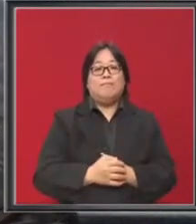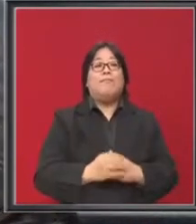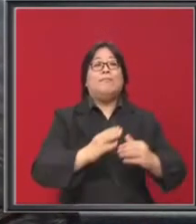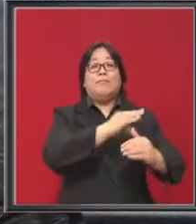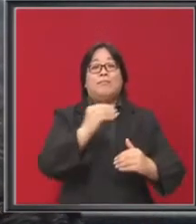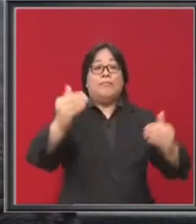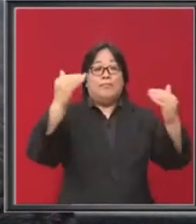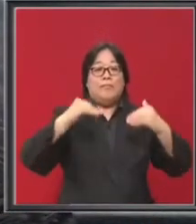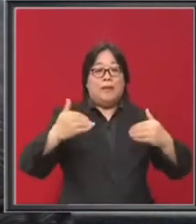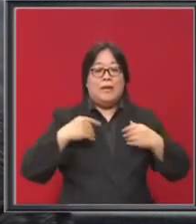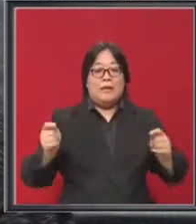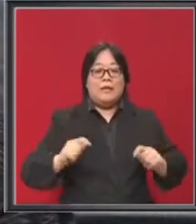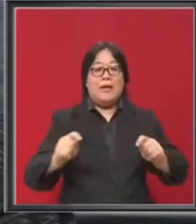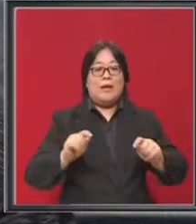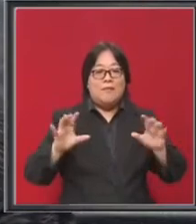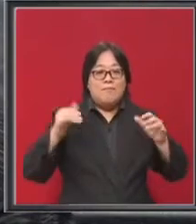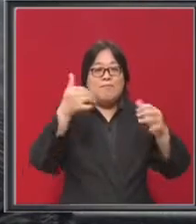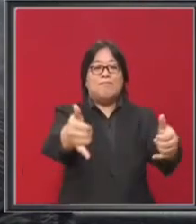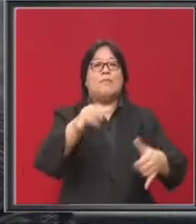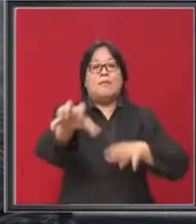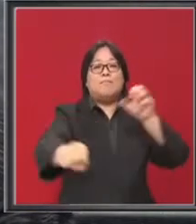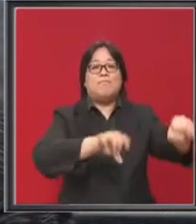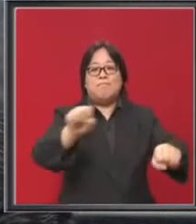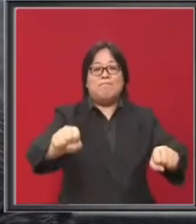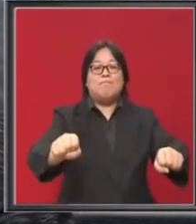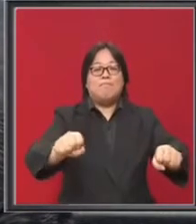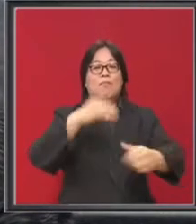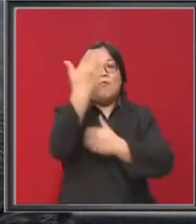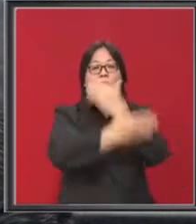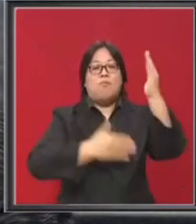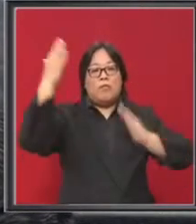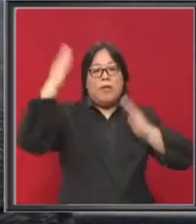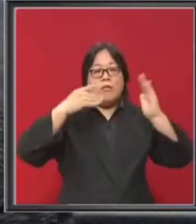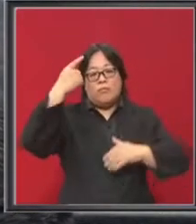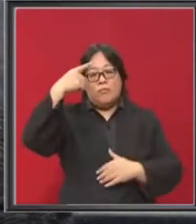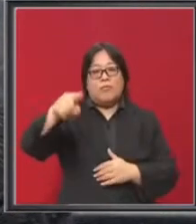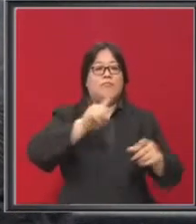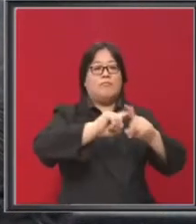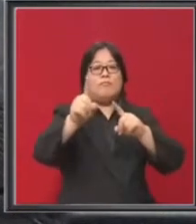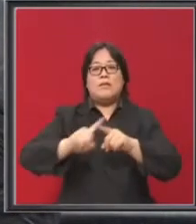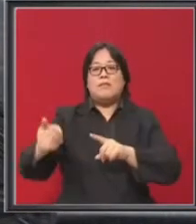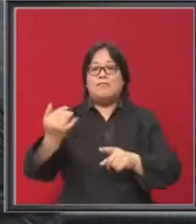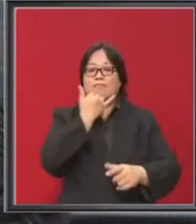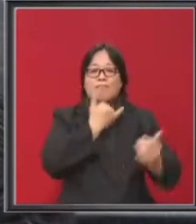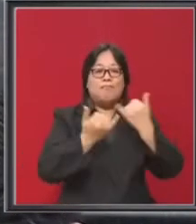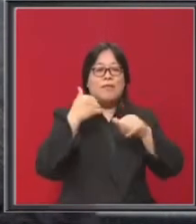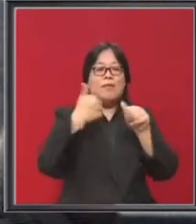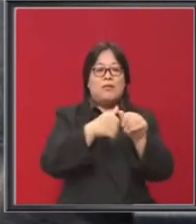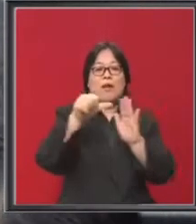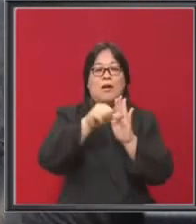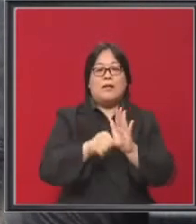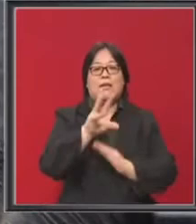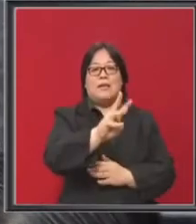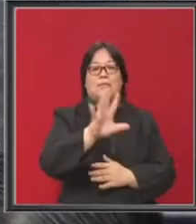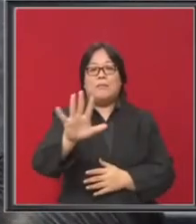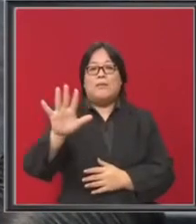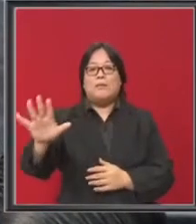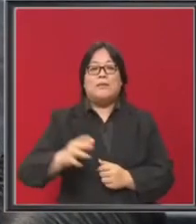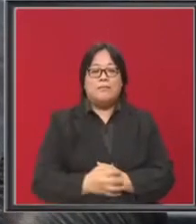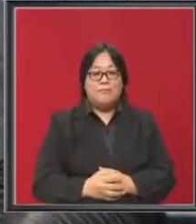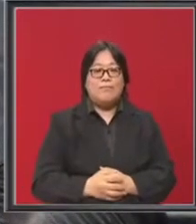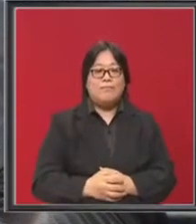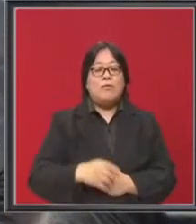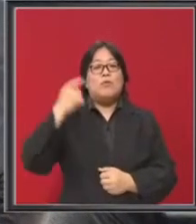seharusnya diikuti dengan tindakan serbuan dilaksanakan di bawah disuruh negara untuk dengan pelbagai kesalahan di bawah akta 65